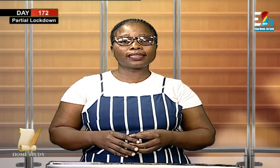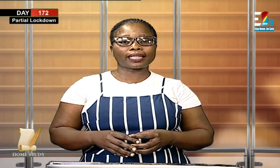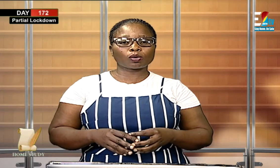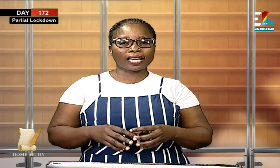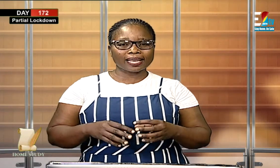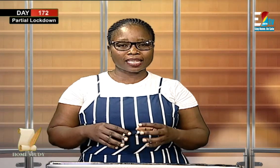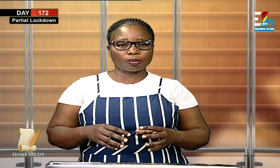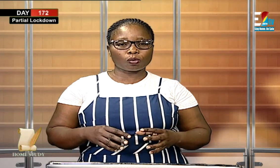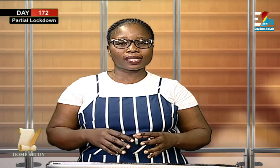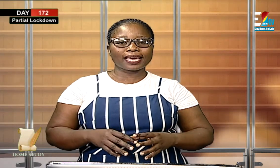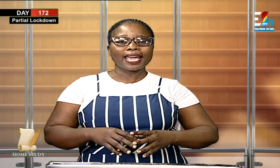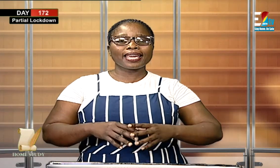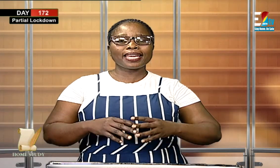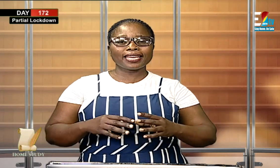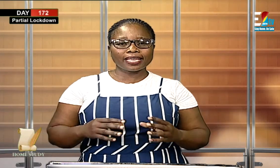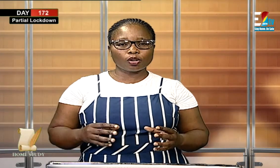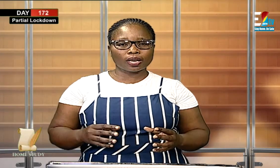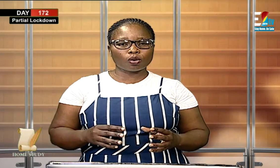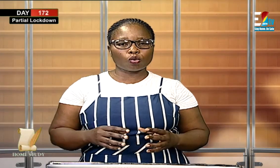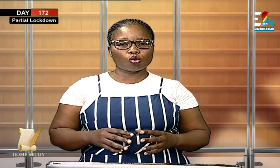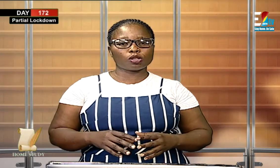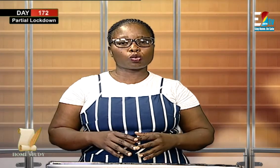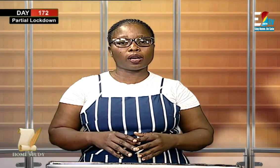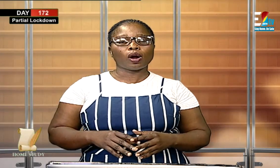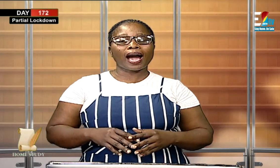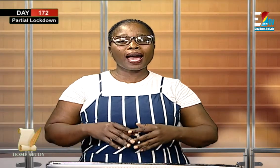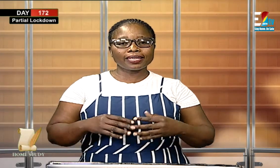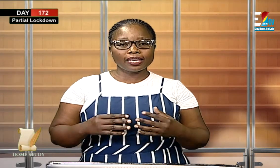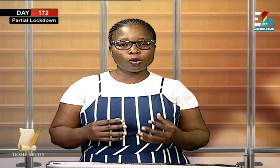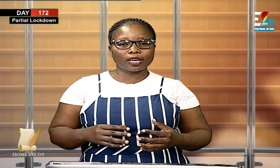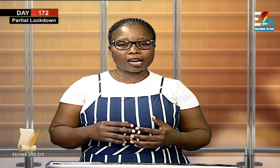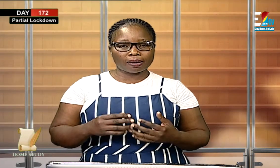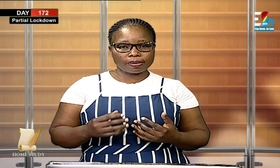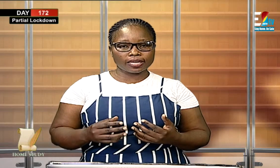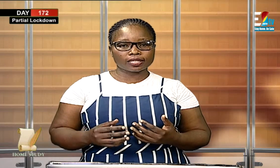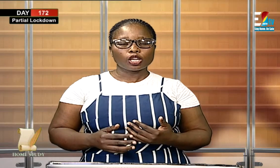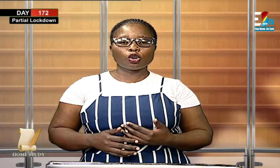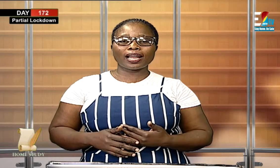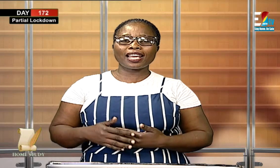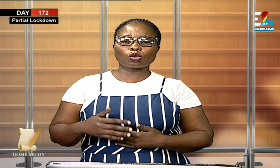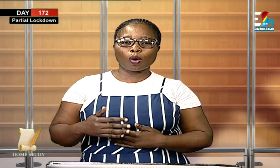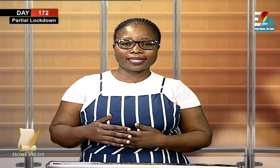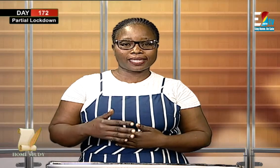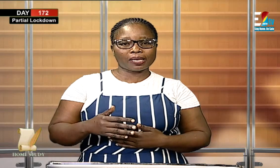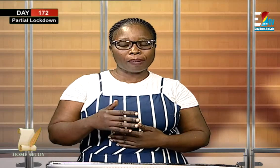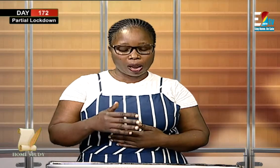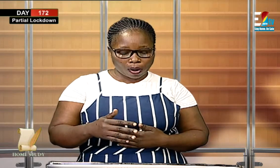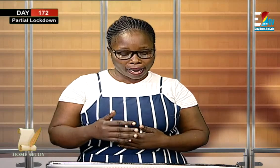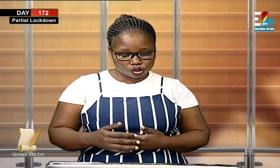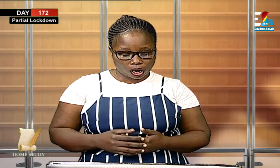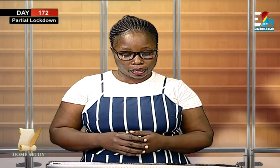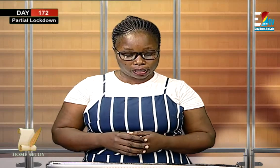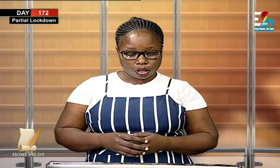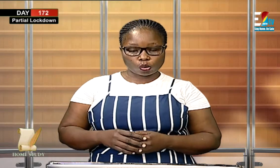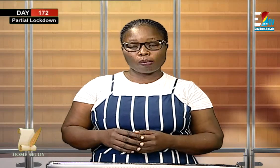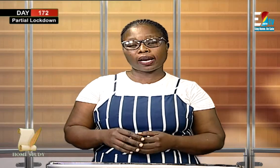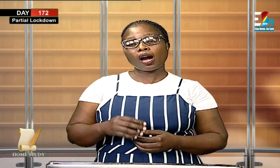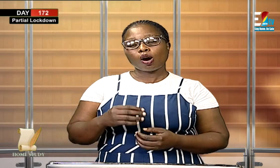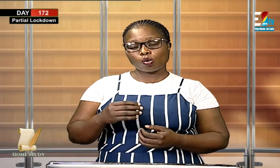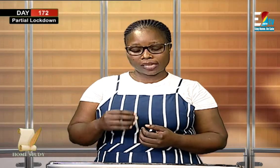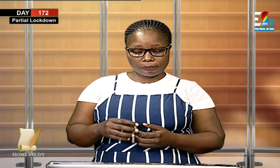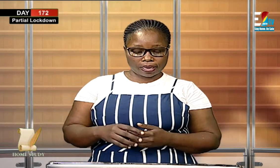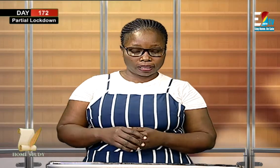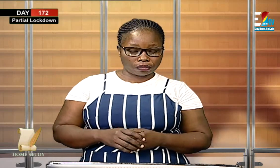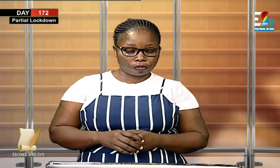takho sisetakuchazela kwekuthi iyini yona le nkhulumiswano ayini wona la ma-minutes yona le ncwadi ibhalwa kanjani